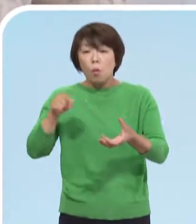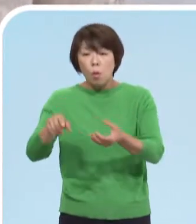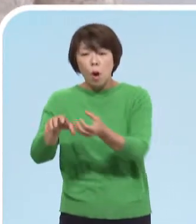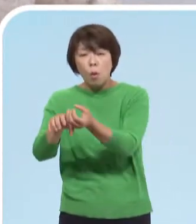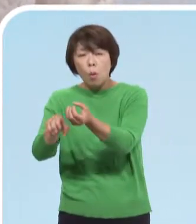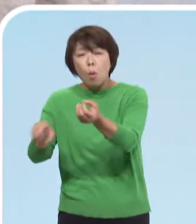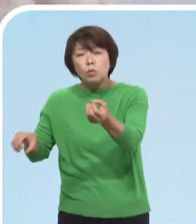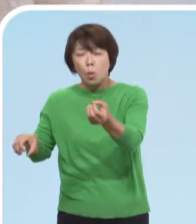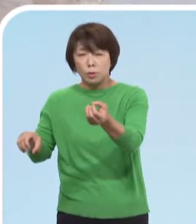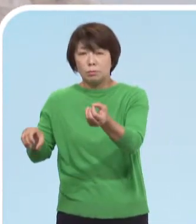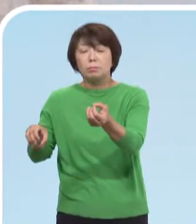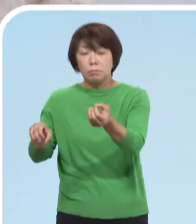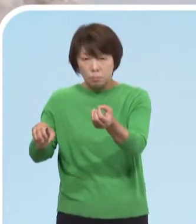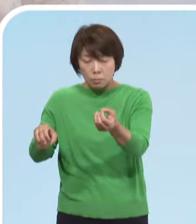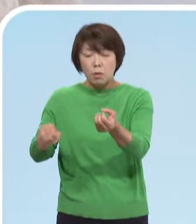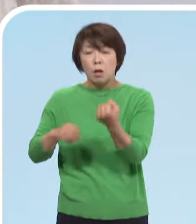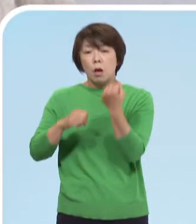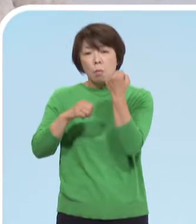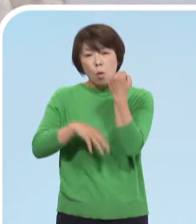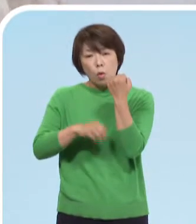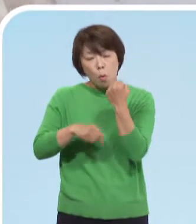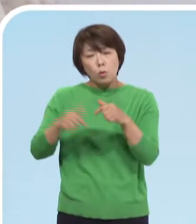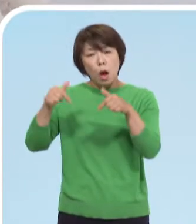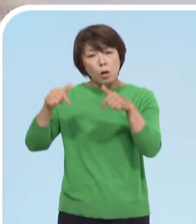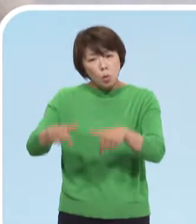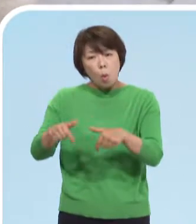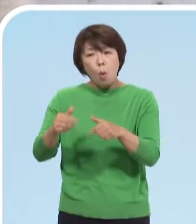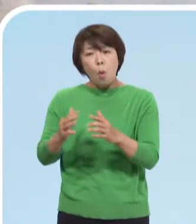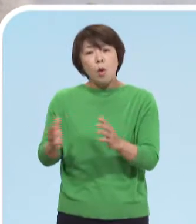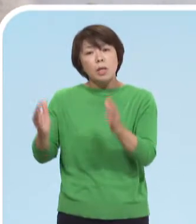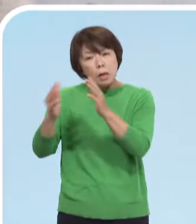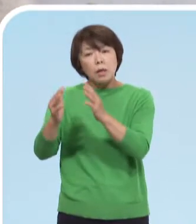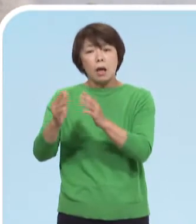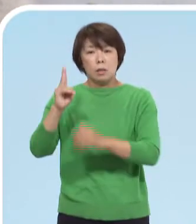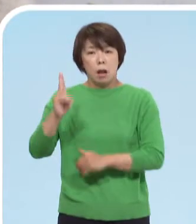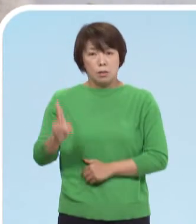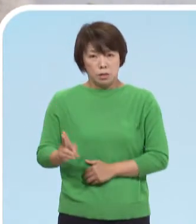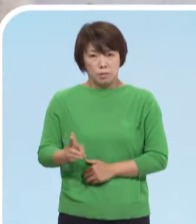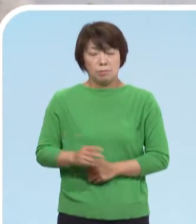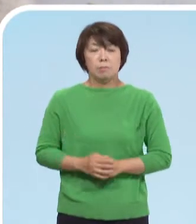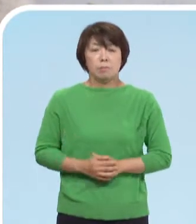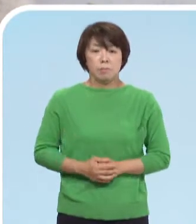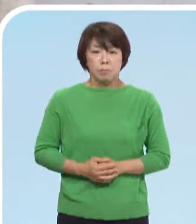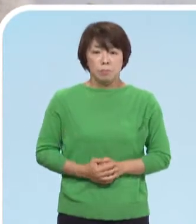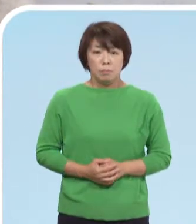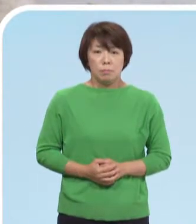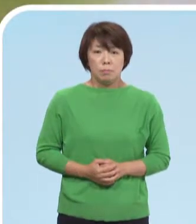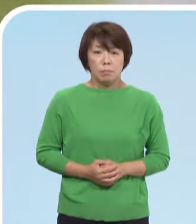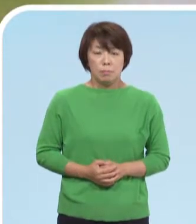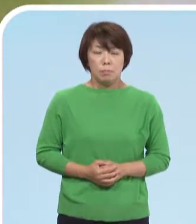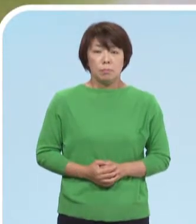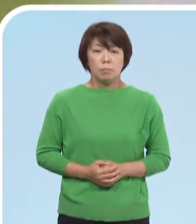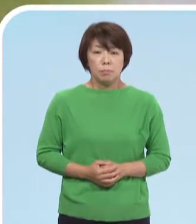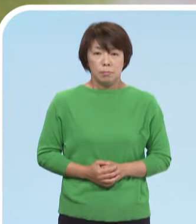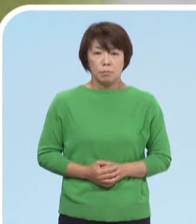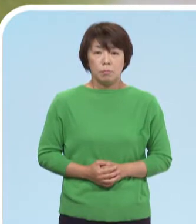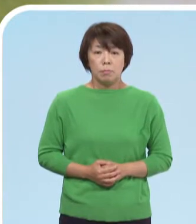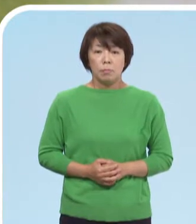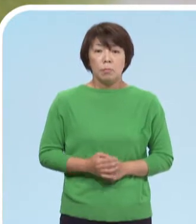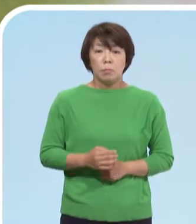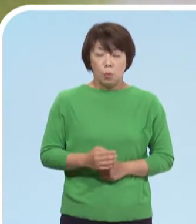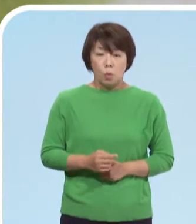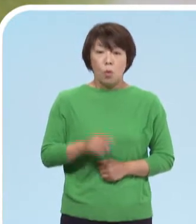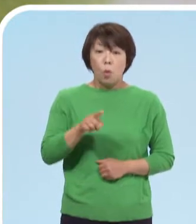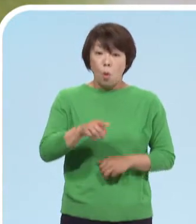と細い大根になってまして、もともとは京都の京野菜なんかでよく使われる大根みたいなんですけどもね。